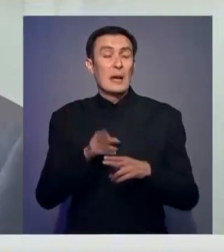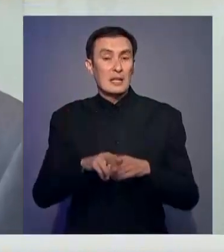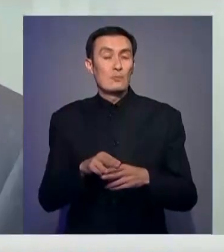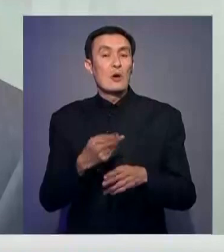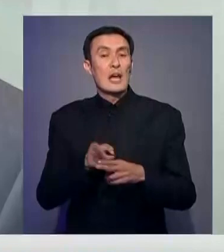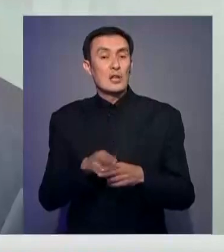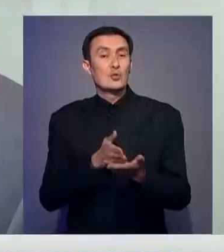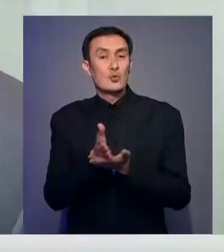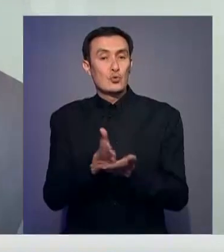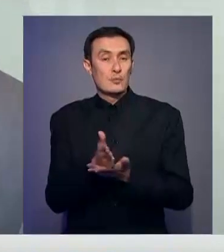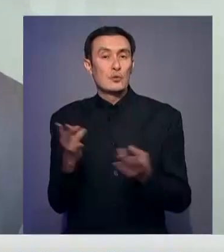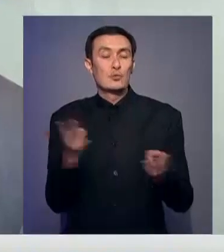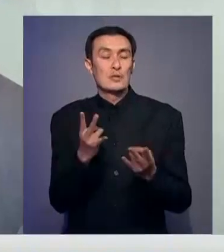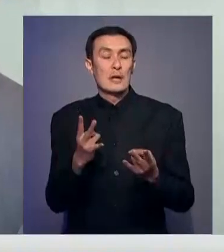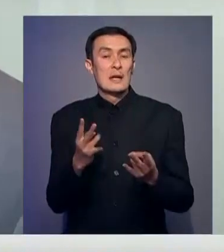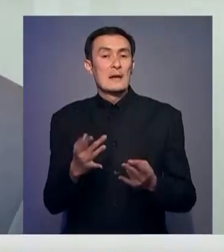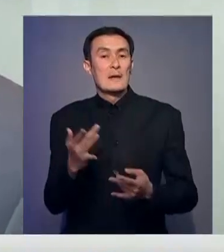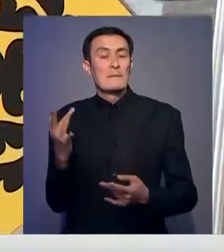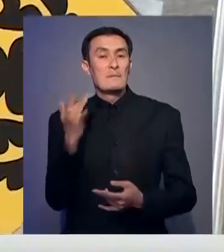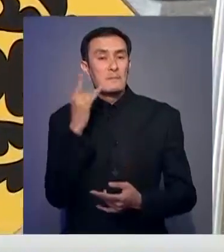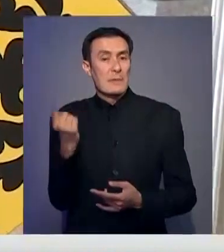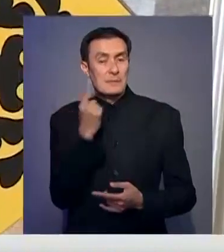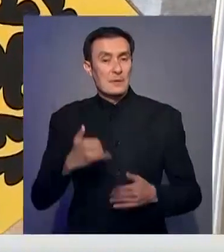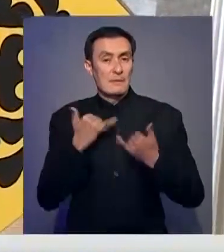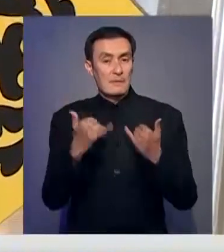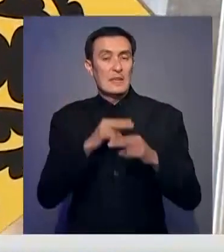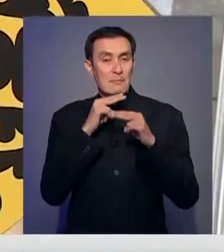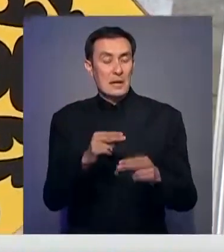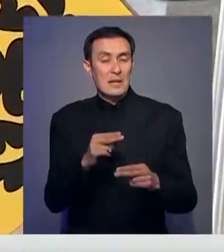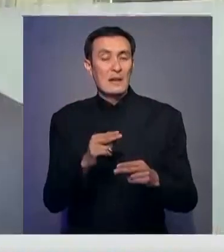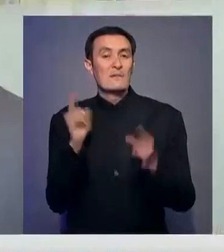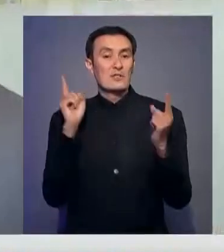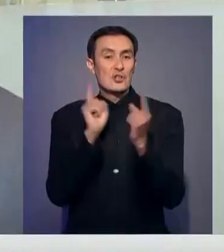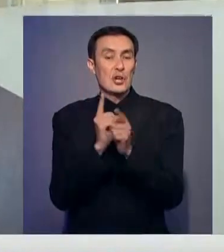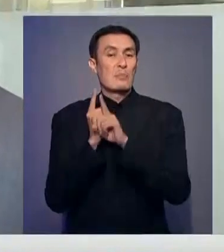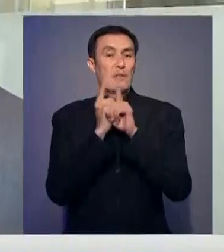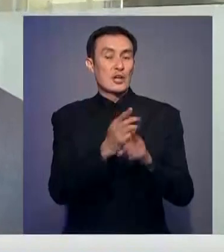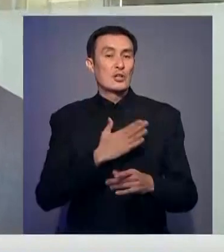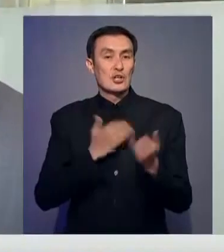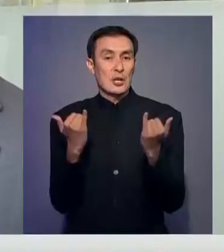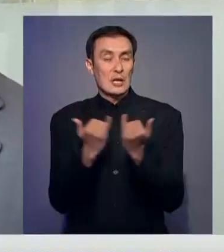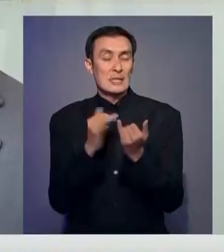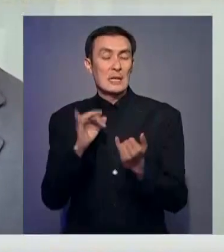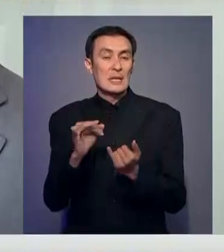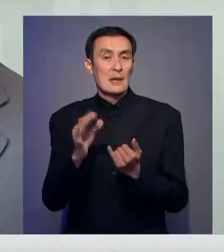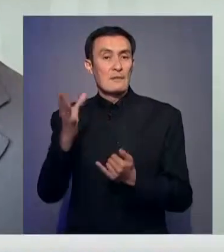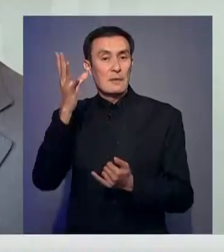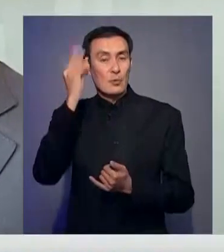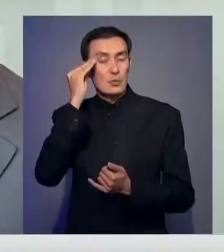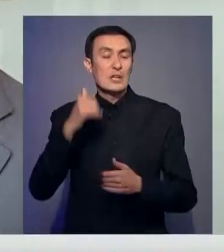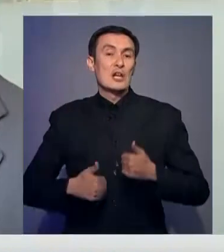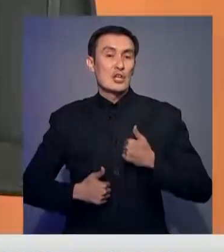надо уделять всегда первостепенное внимание. Они именно встречают, провожают наших гостей, формируется имидж о